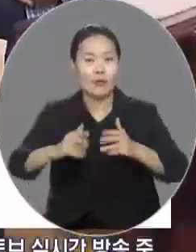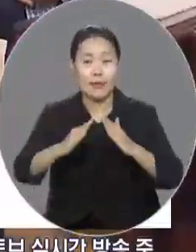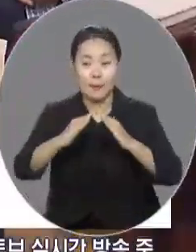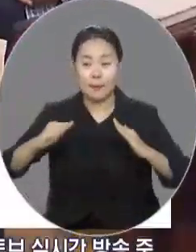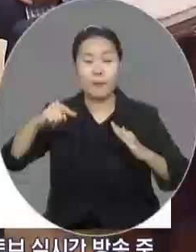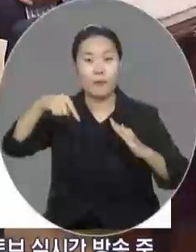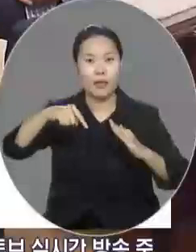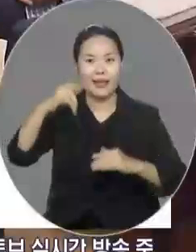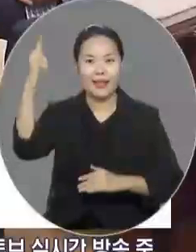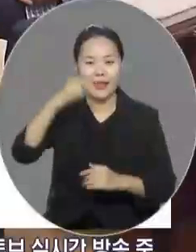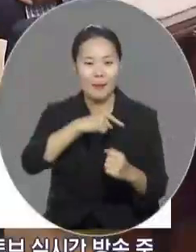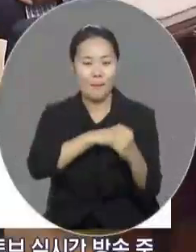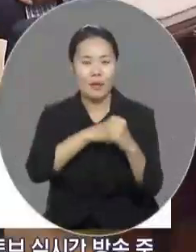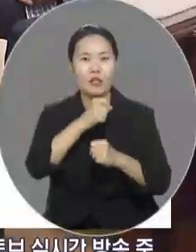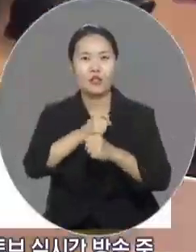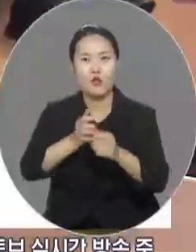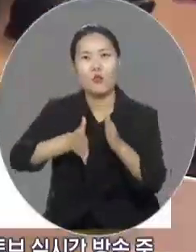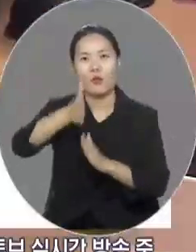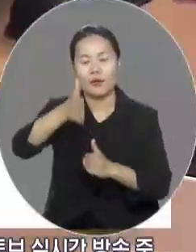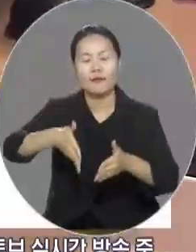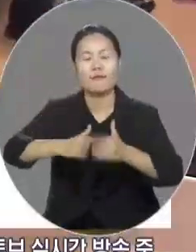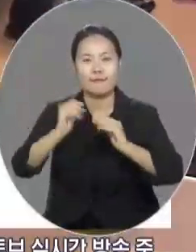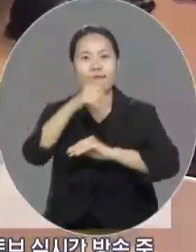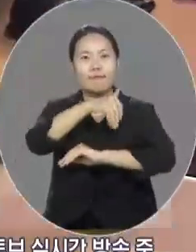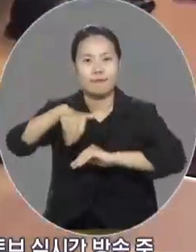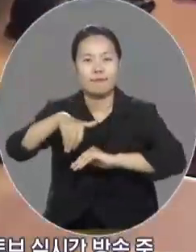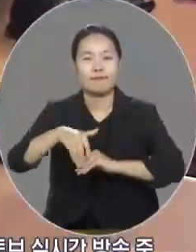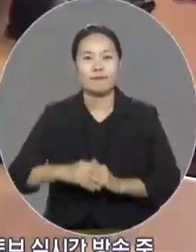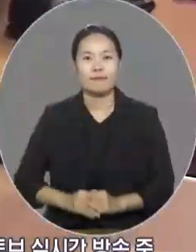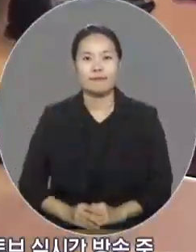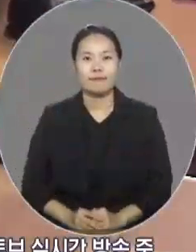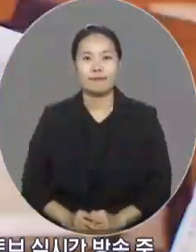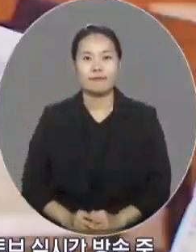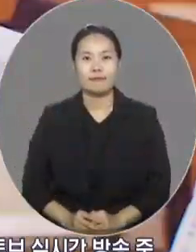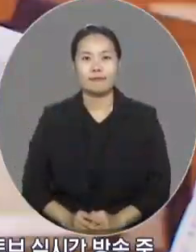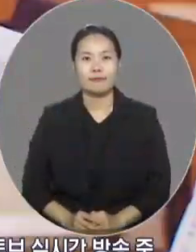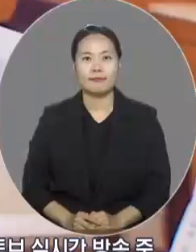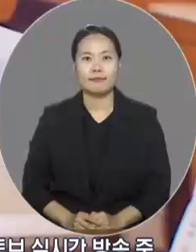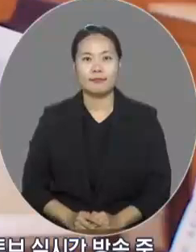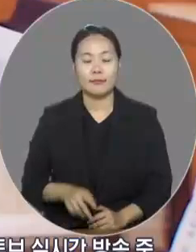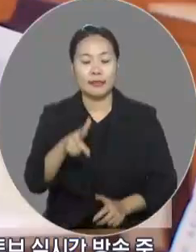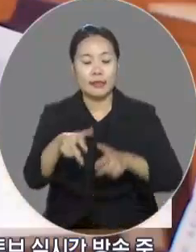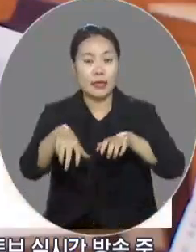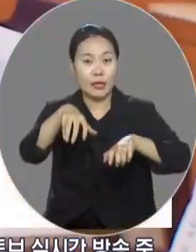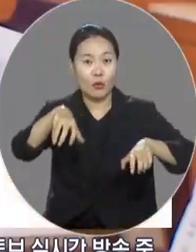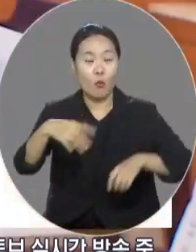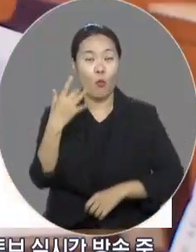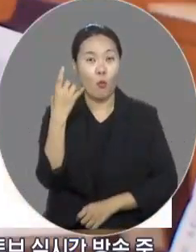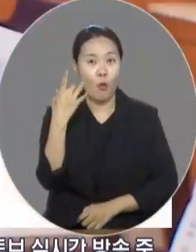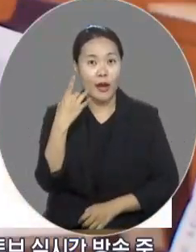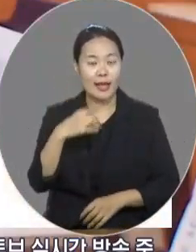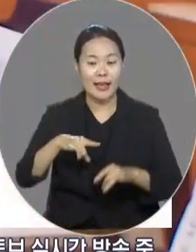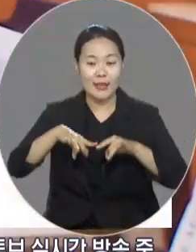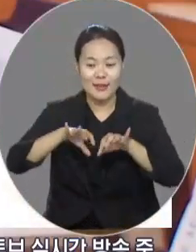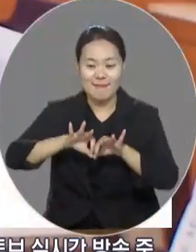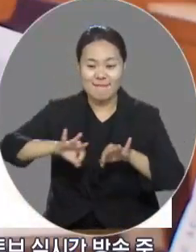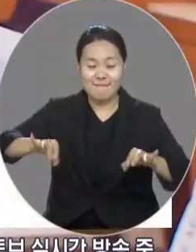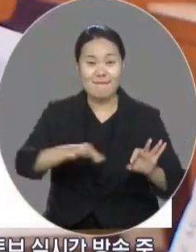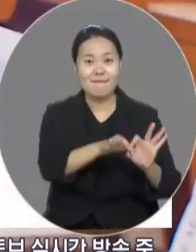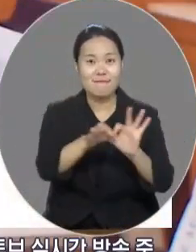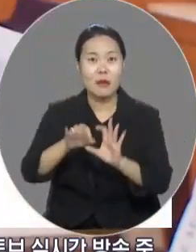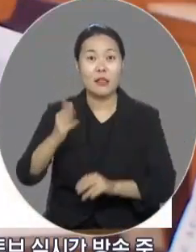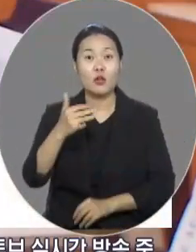지붕에 태양광 발전 시설을 구축하기로 했습니다. 3단은 기존의 선로 연계가 다 되어